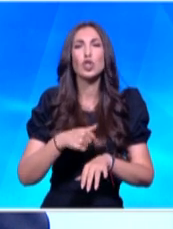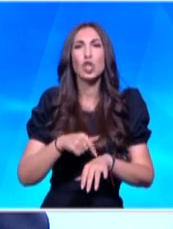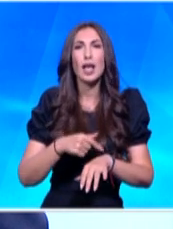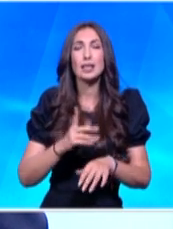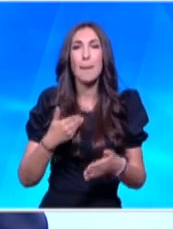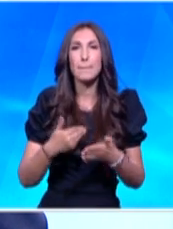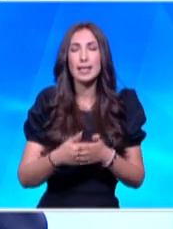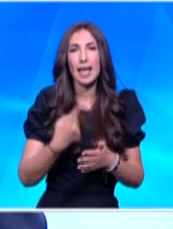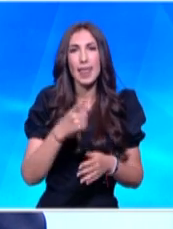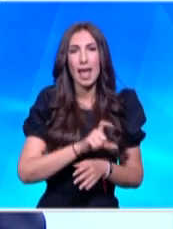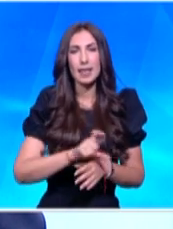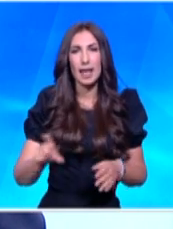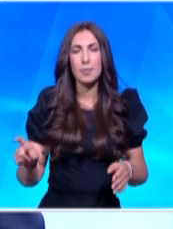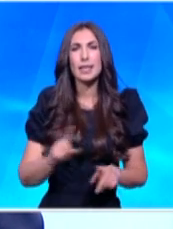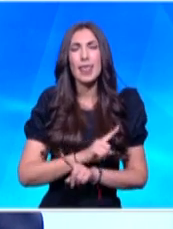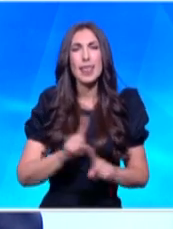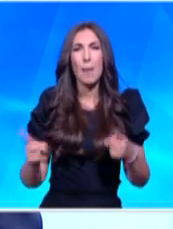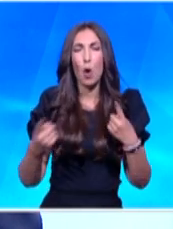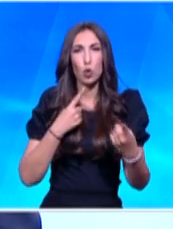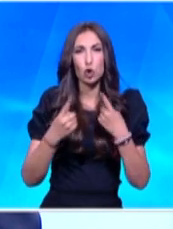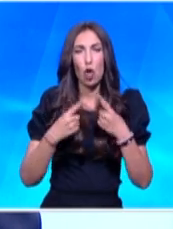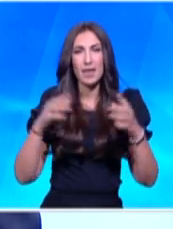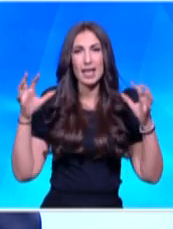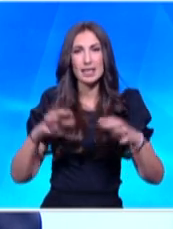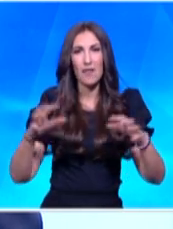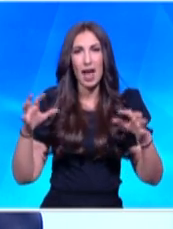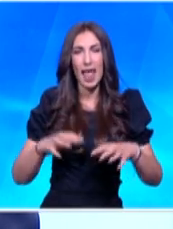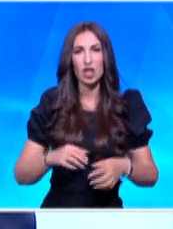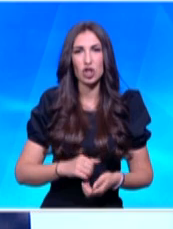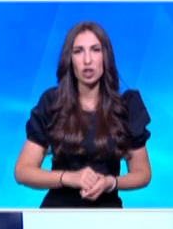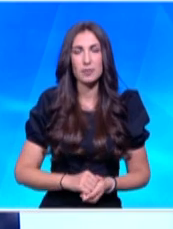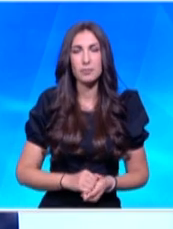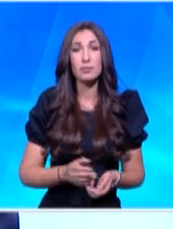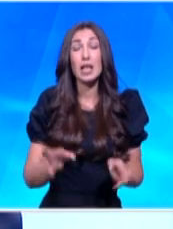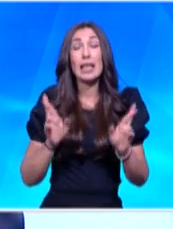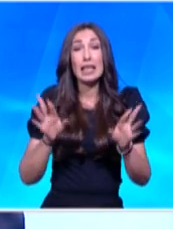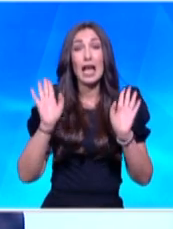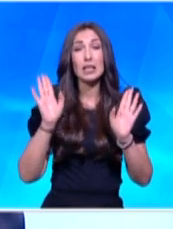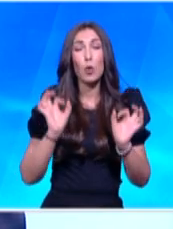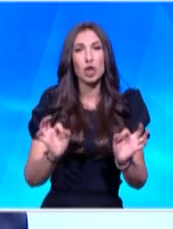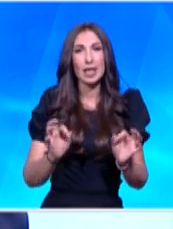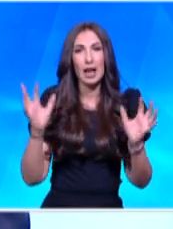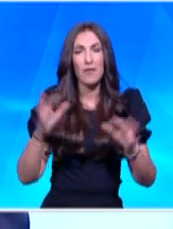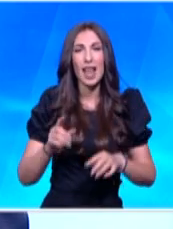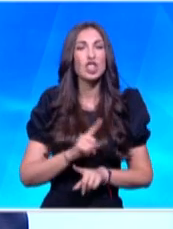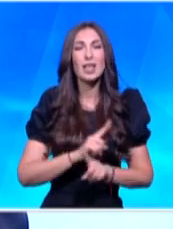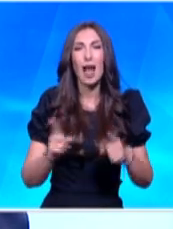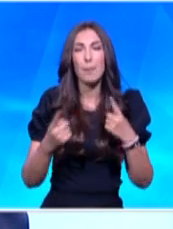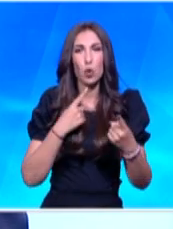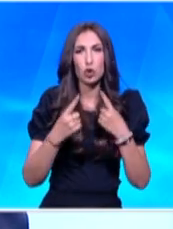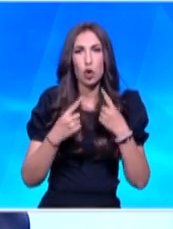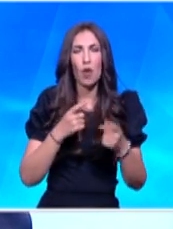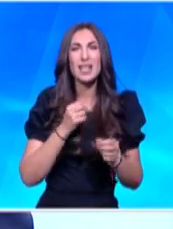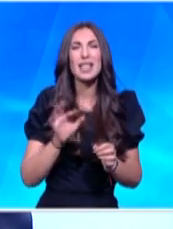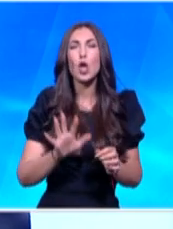близката седмица няма условия за валеж. И то, не дай си Боже, такъв. Няма никакви условия за валеж не само